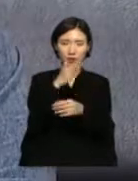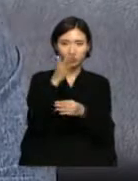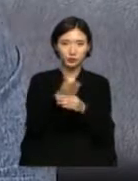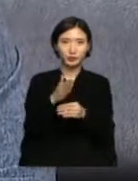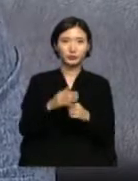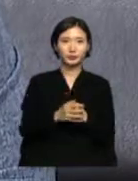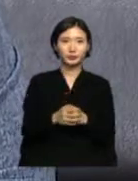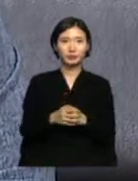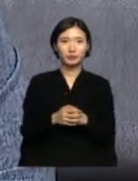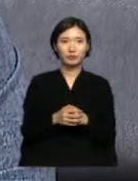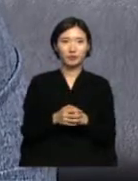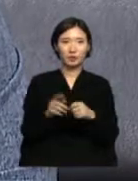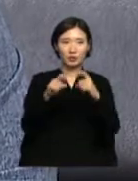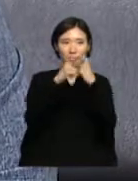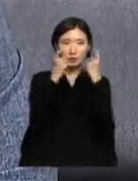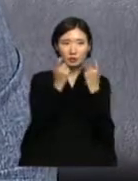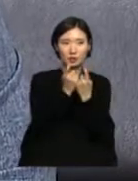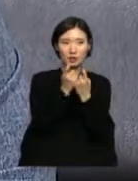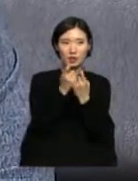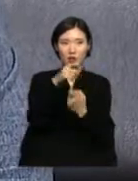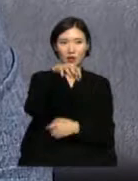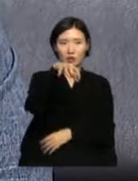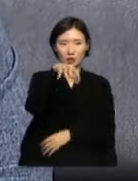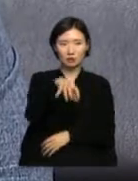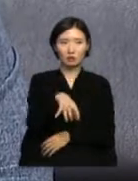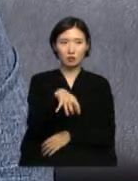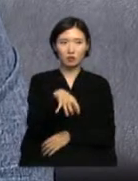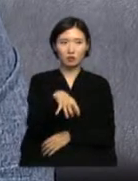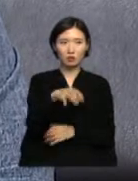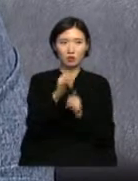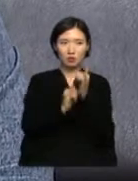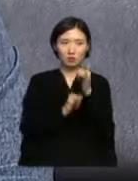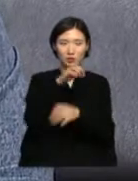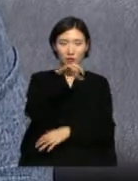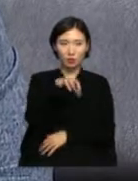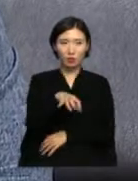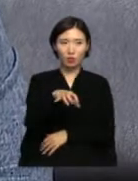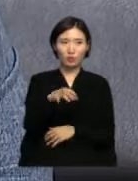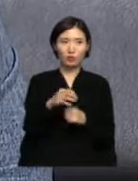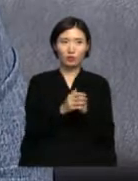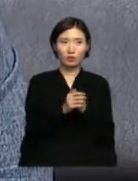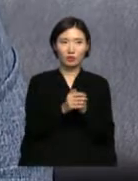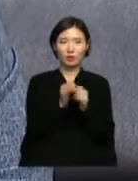있습니다. 사적지는 그거 하더라도